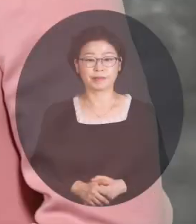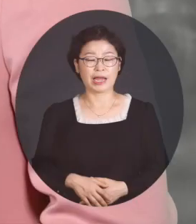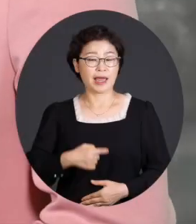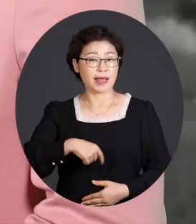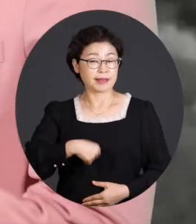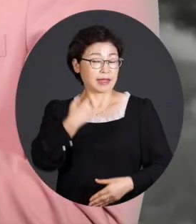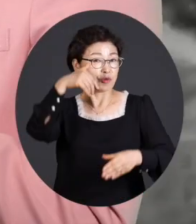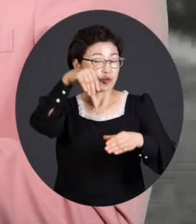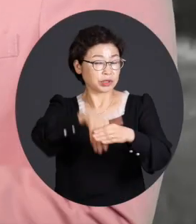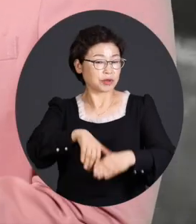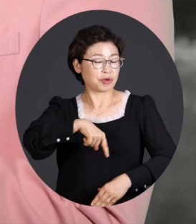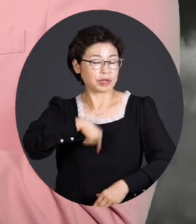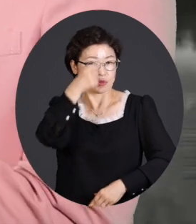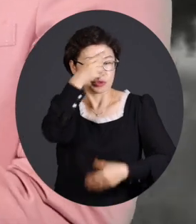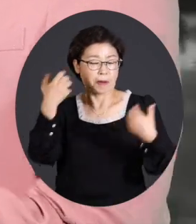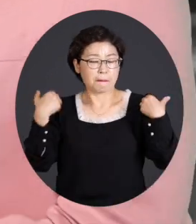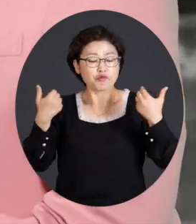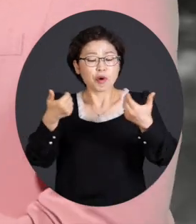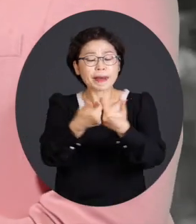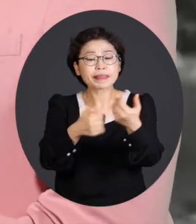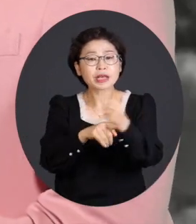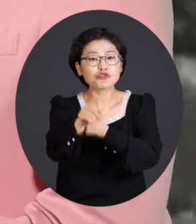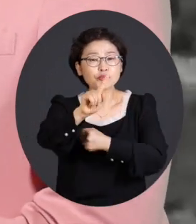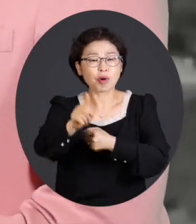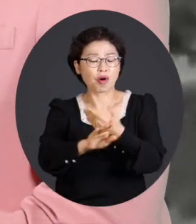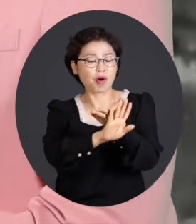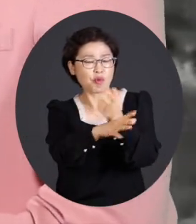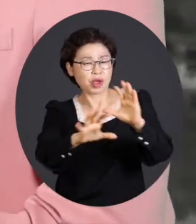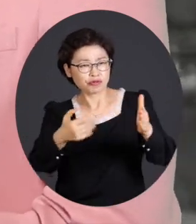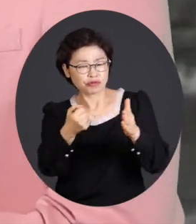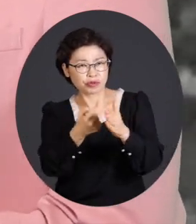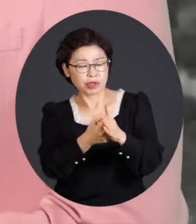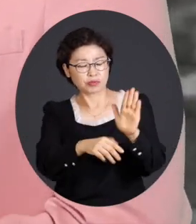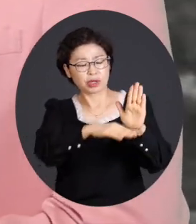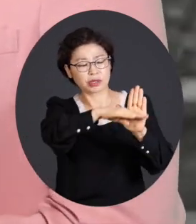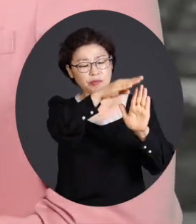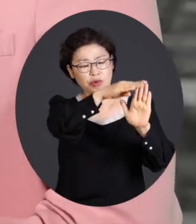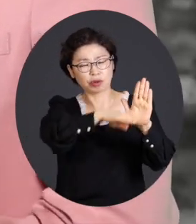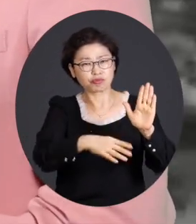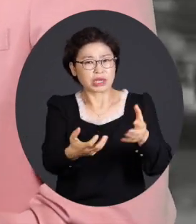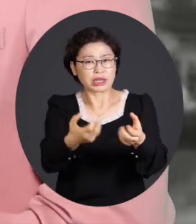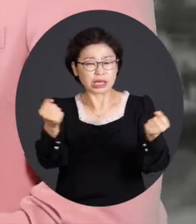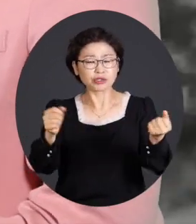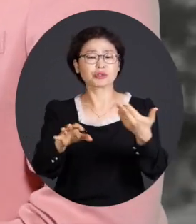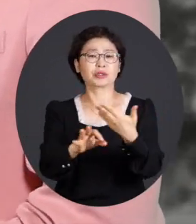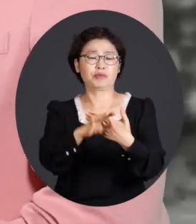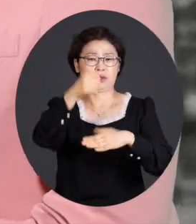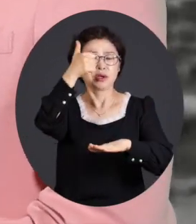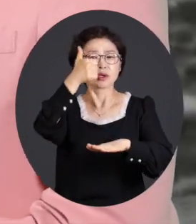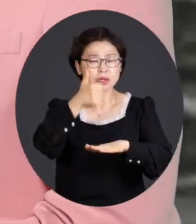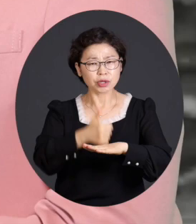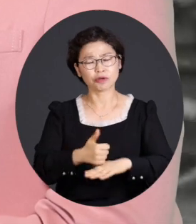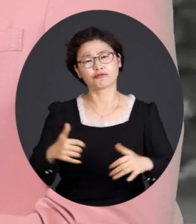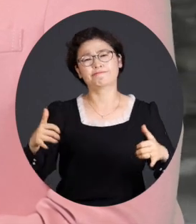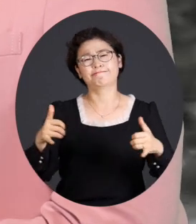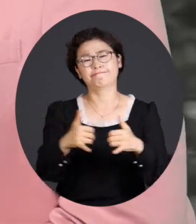단독 선거와 단독 정부를 반대했던 이유는 외세에 의해 남과 북이 분단되면